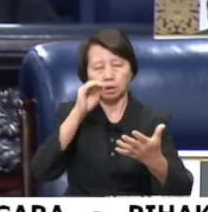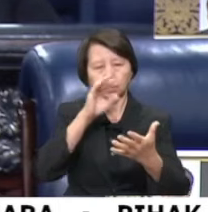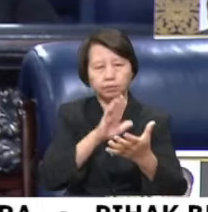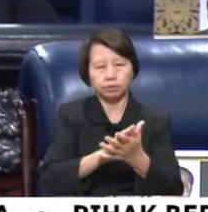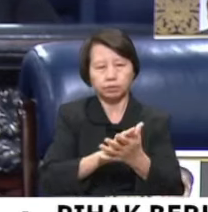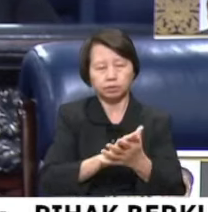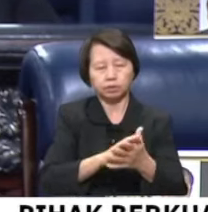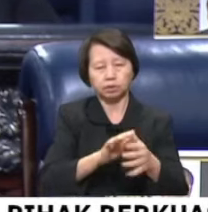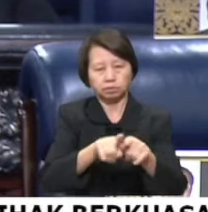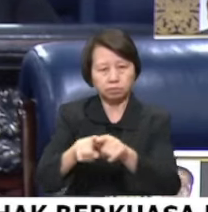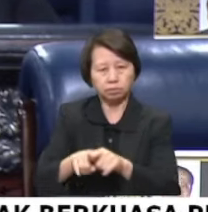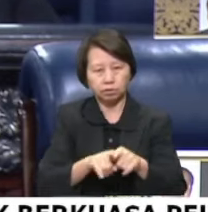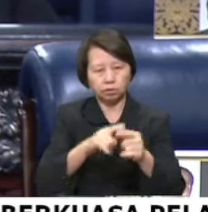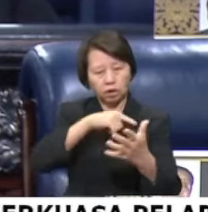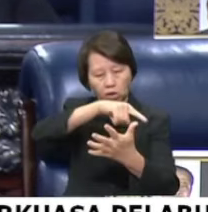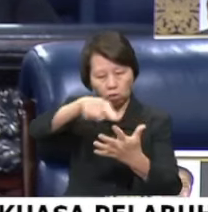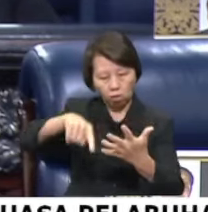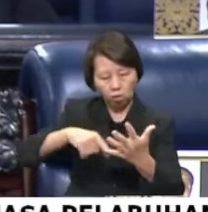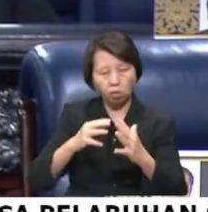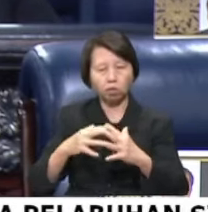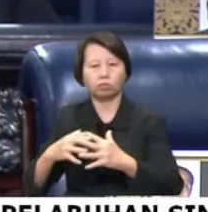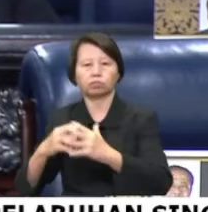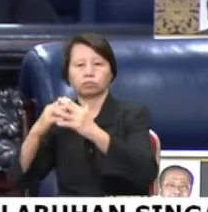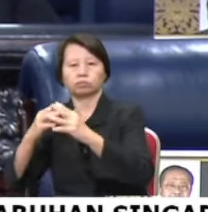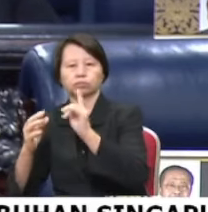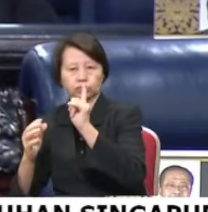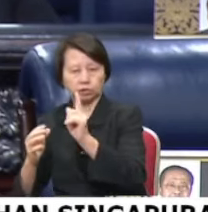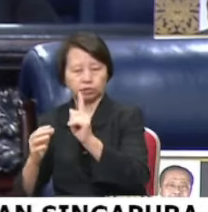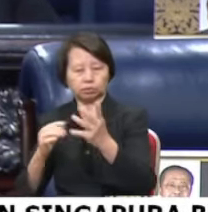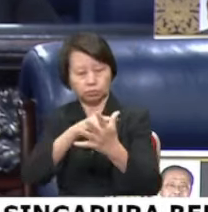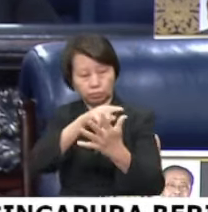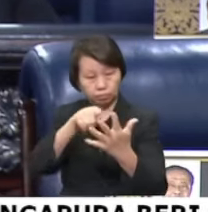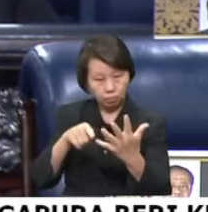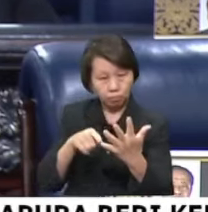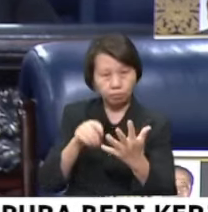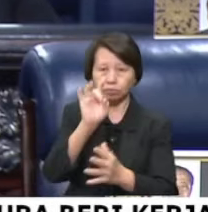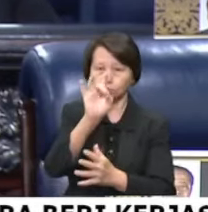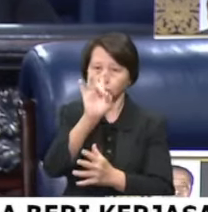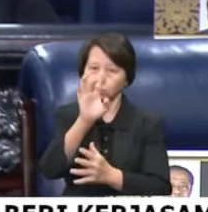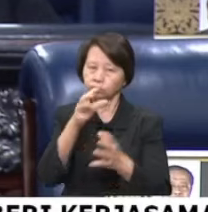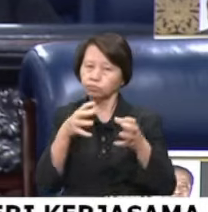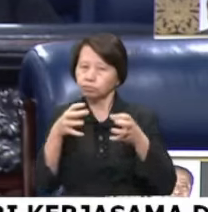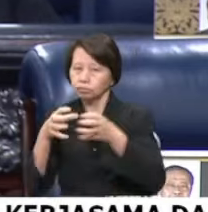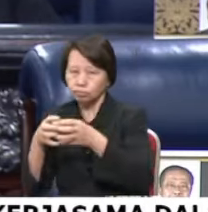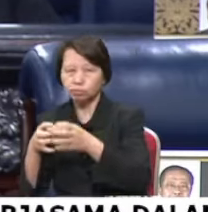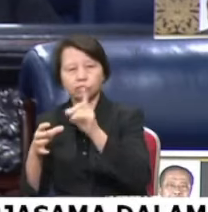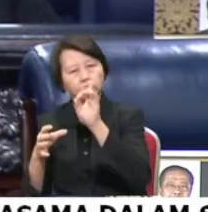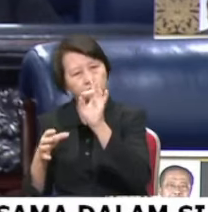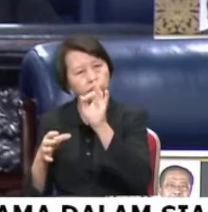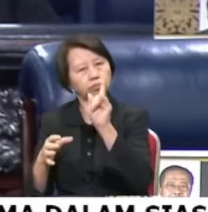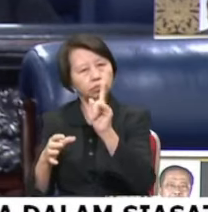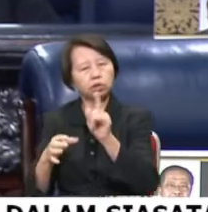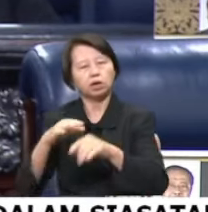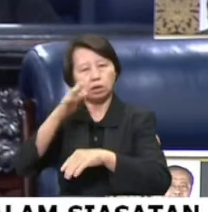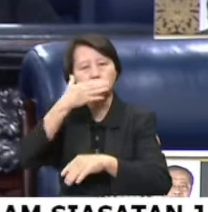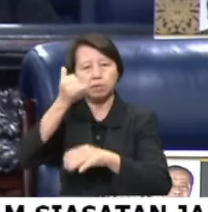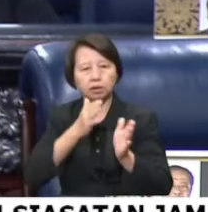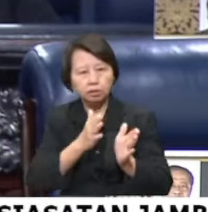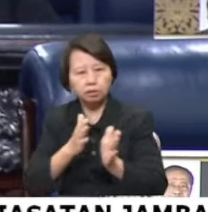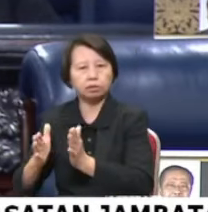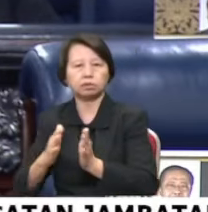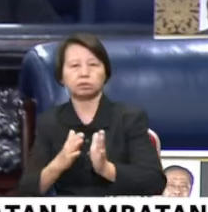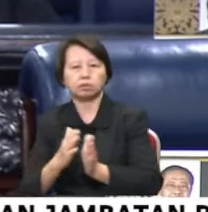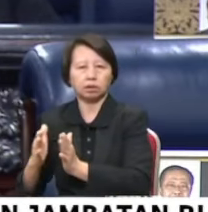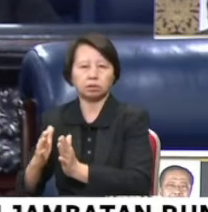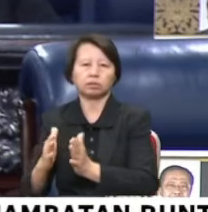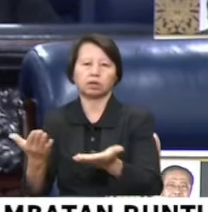bawah satu bumbung ini, imej kita akan lebih tersusun dan terancang, dan penjawatan sebenarnya lebih melibatkan